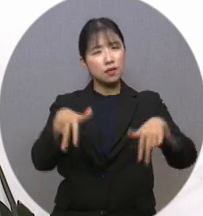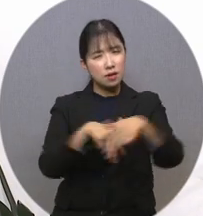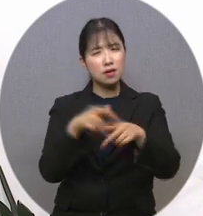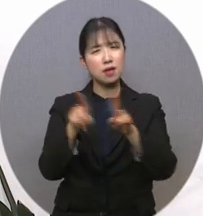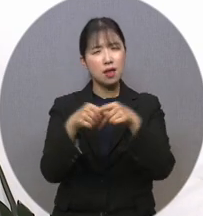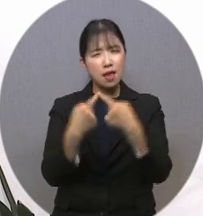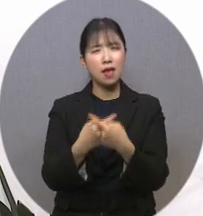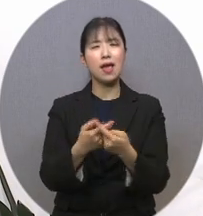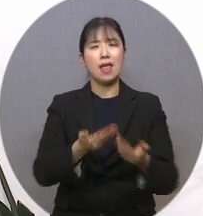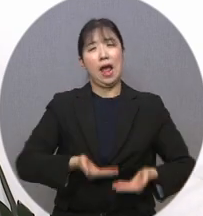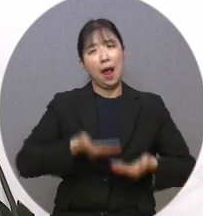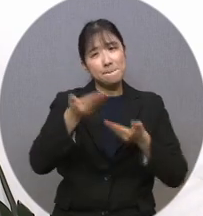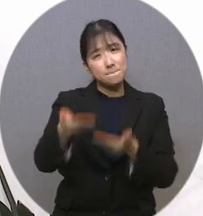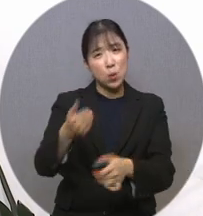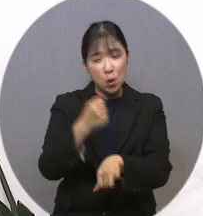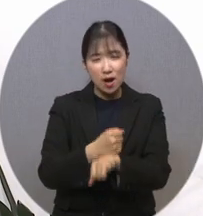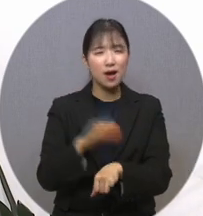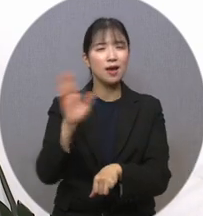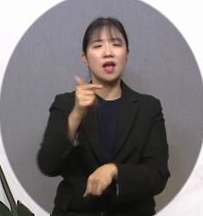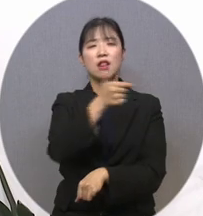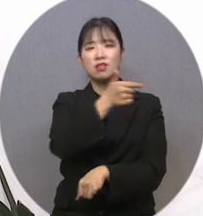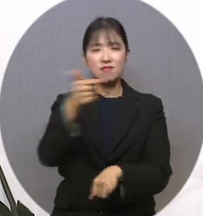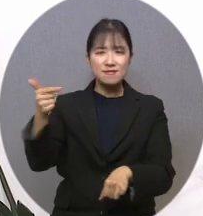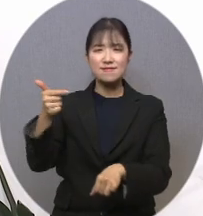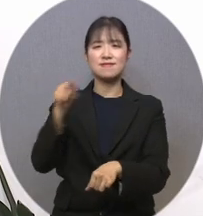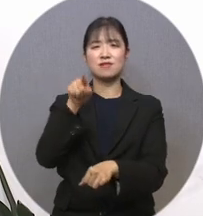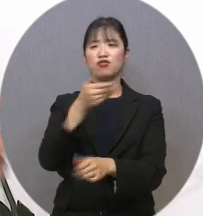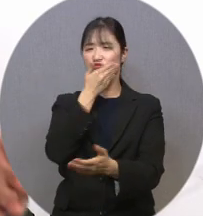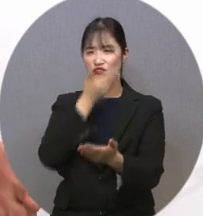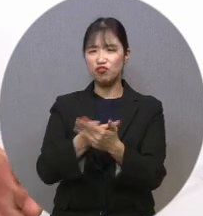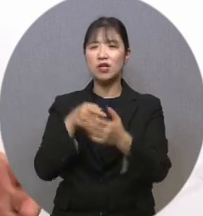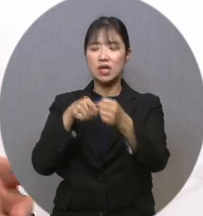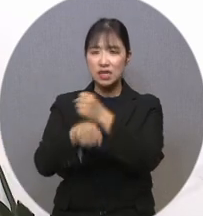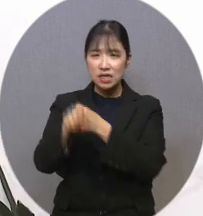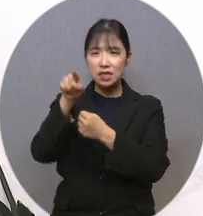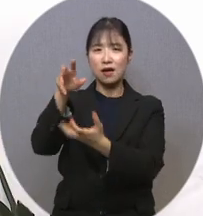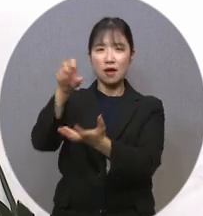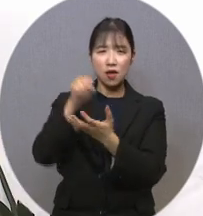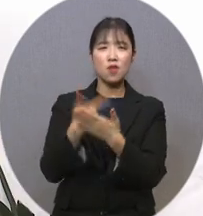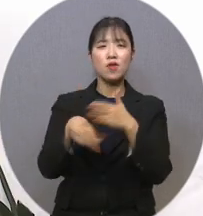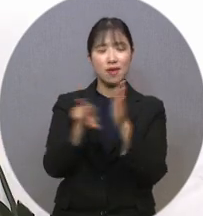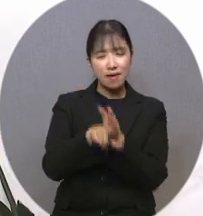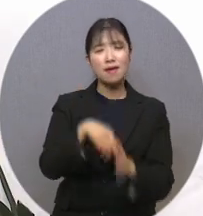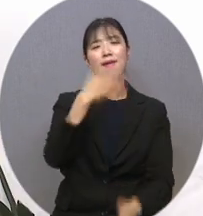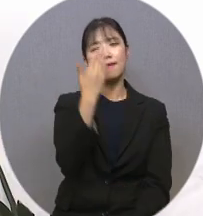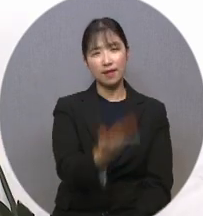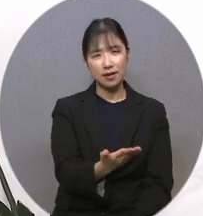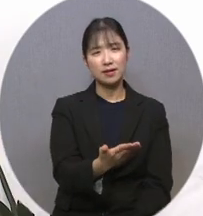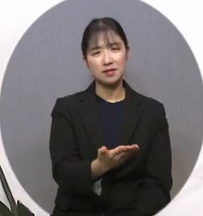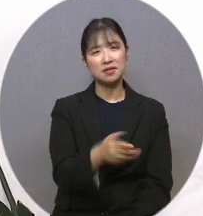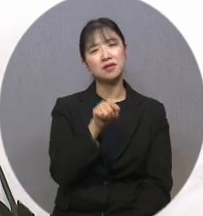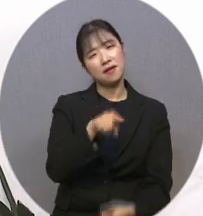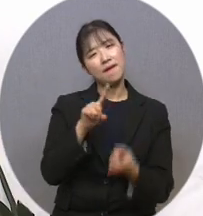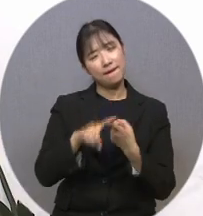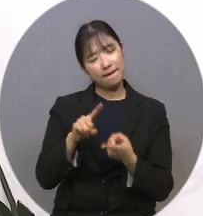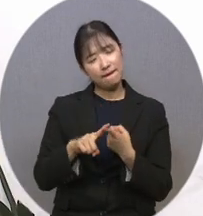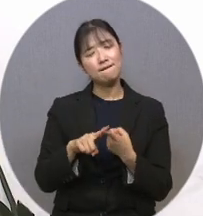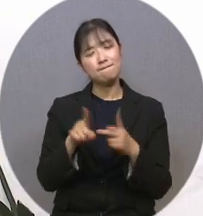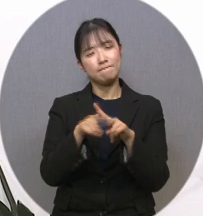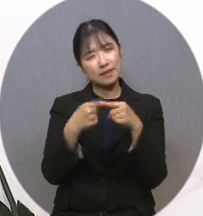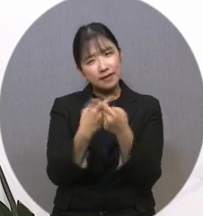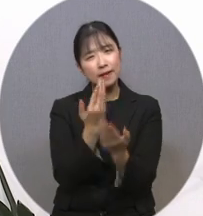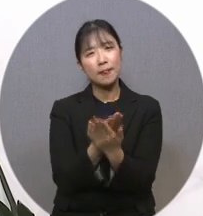이해관계를 양보하는 게 아니라 더 큰 대의를 위해서 이거는 당신이 좀 이런 부분에 양해를